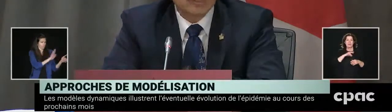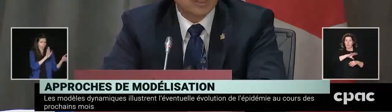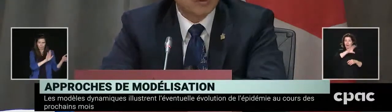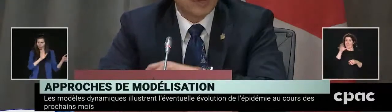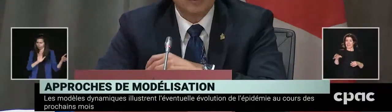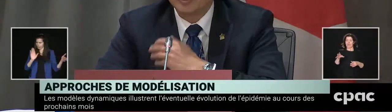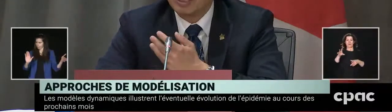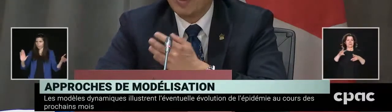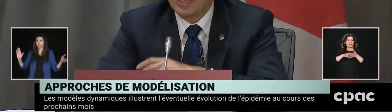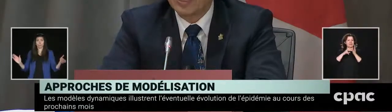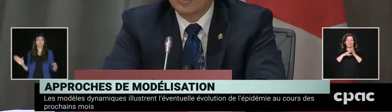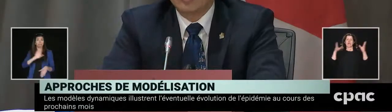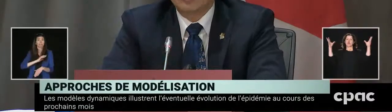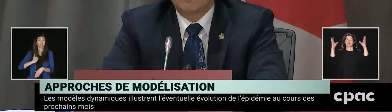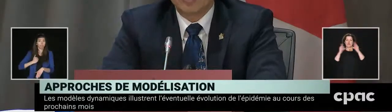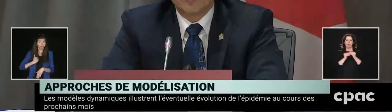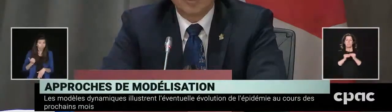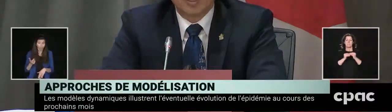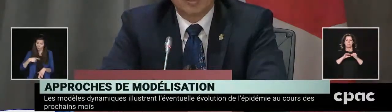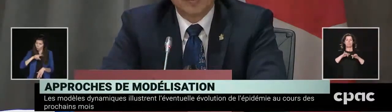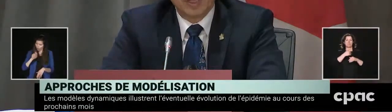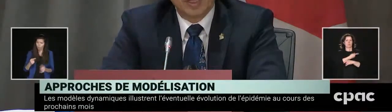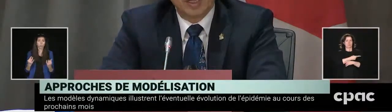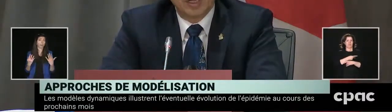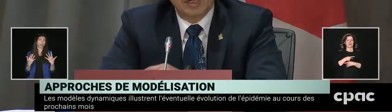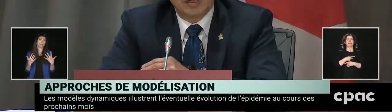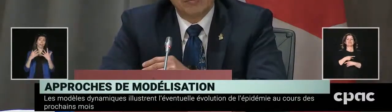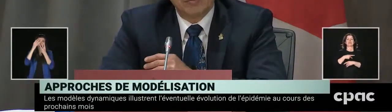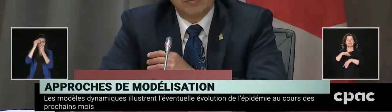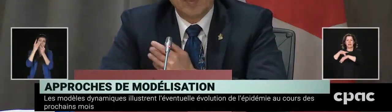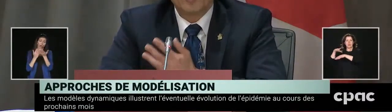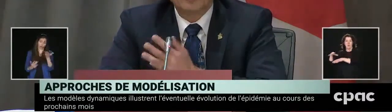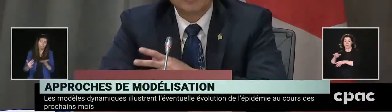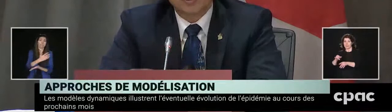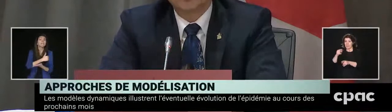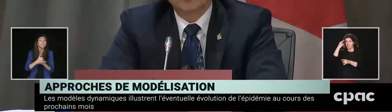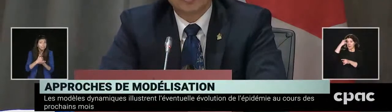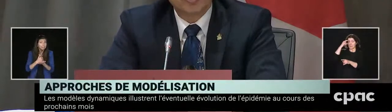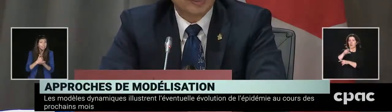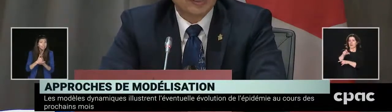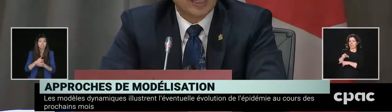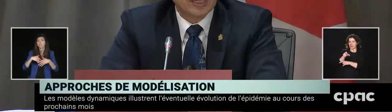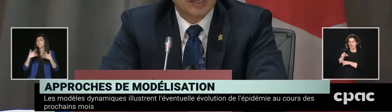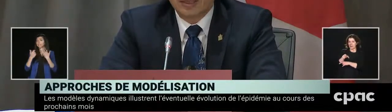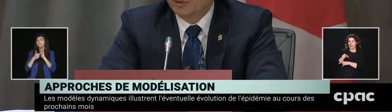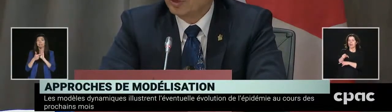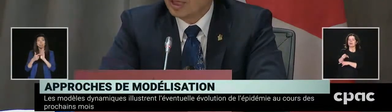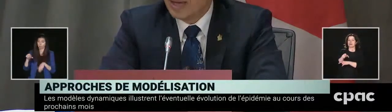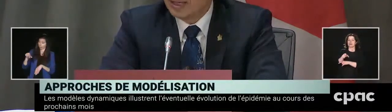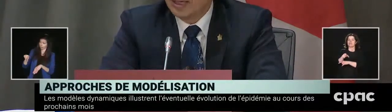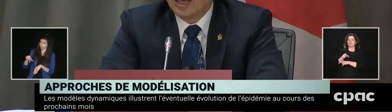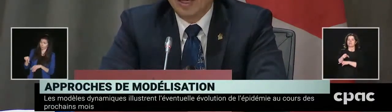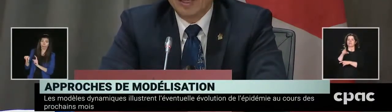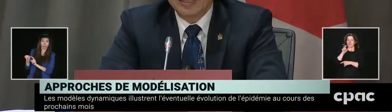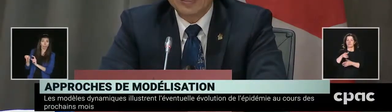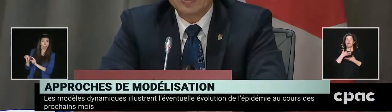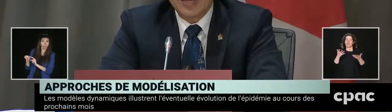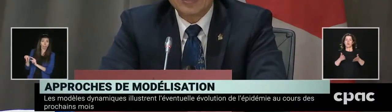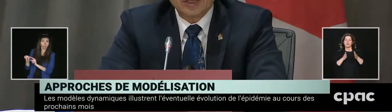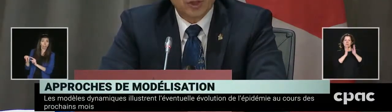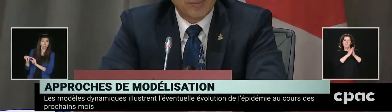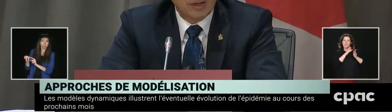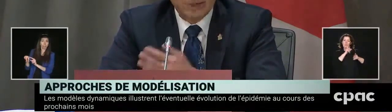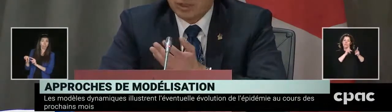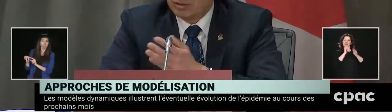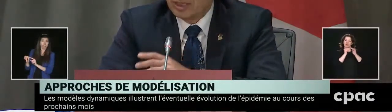que c'est mieux si on parle du Québec, de vraiment demander aux autorités du Québec qu'est-ce